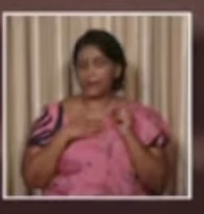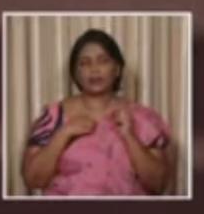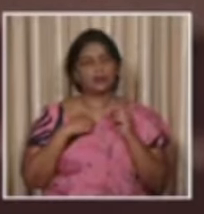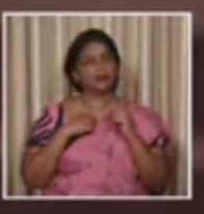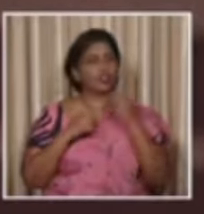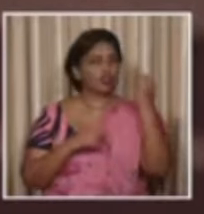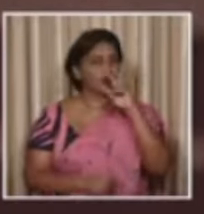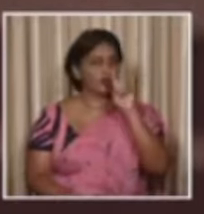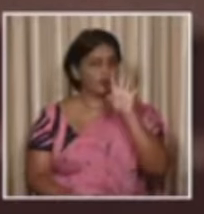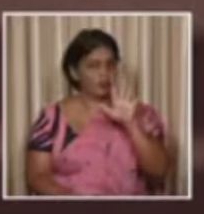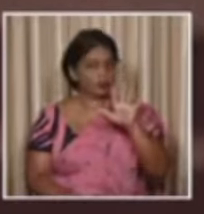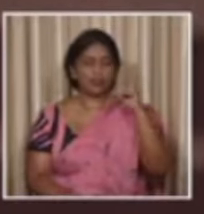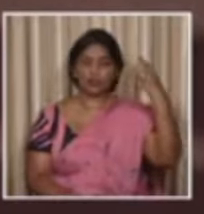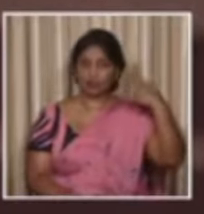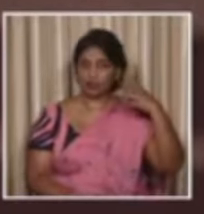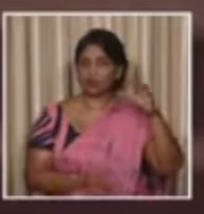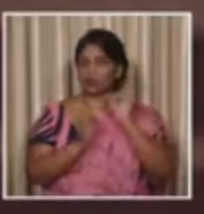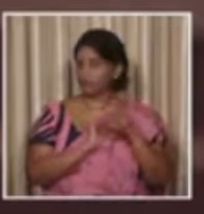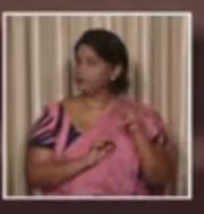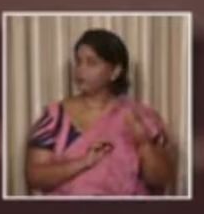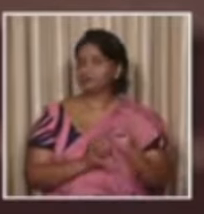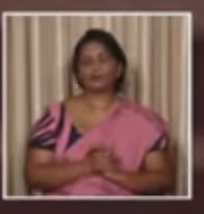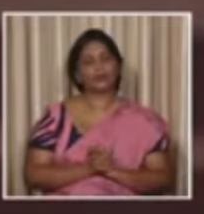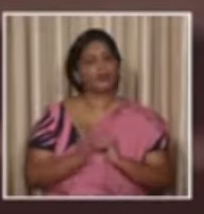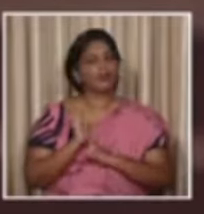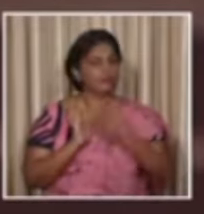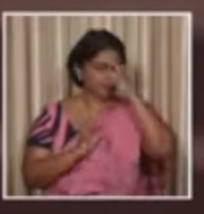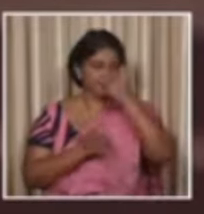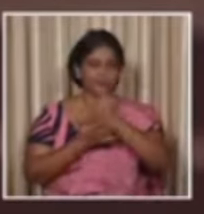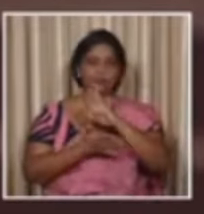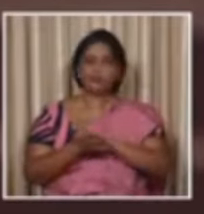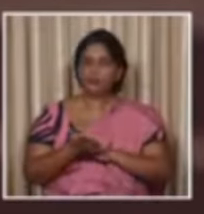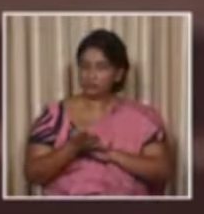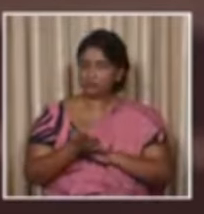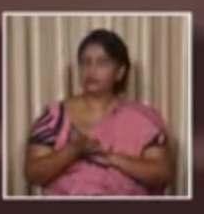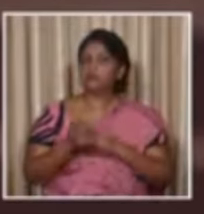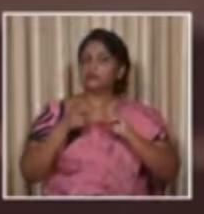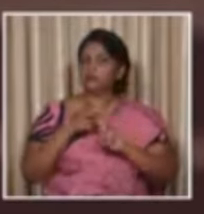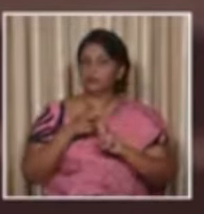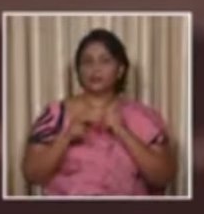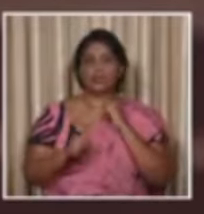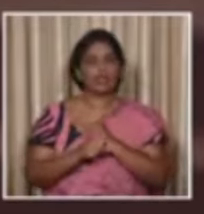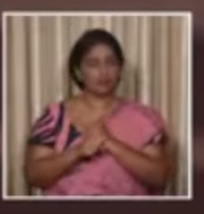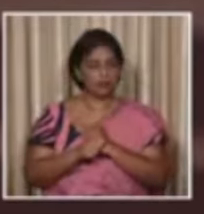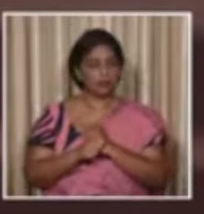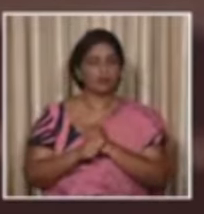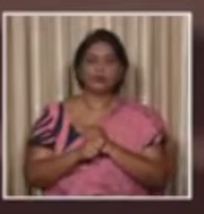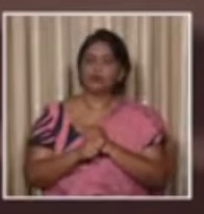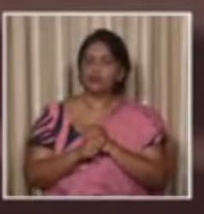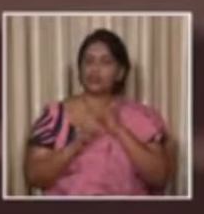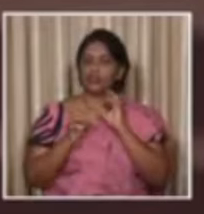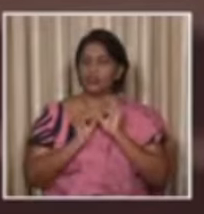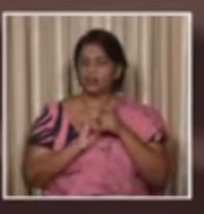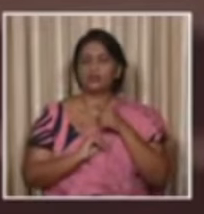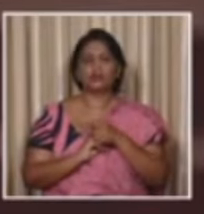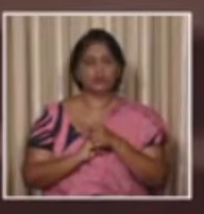බණ්ඩාරවත්ත අංක 25-3 ධර්මස්ථානයේ පදිංචි HP විමලසිරි මහතාගෙන් ලැබුණු පෙත්සම සහ ගණේමුල්ල කටුවාලමුල්ල අංක